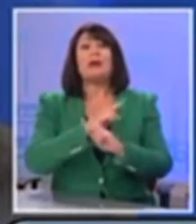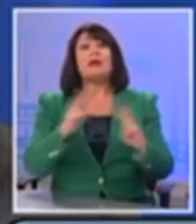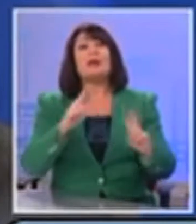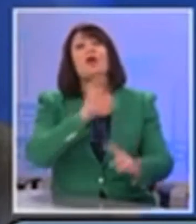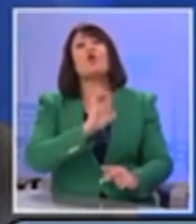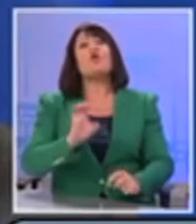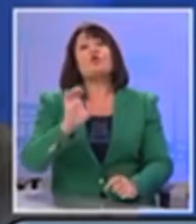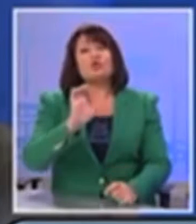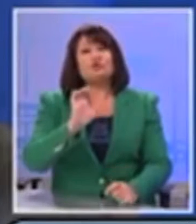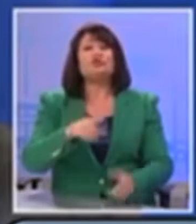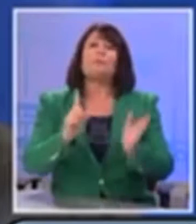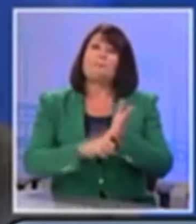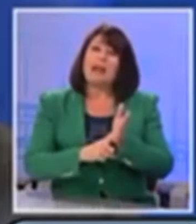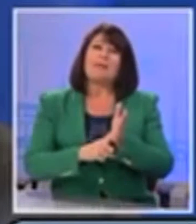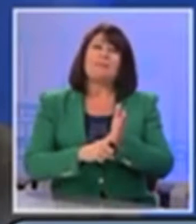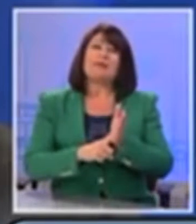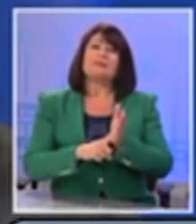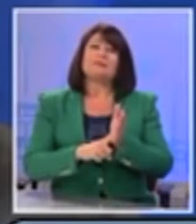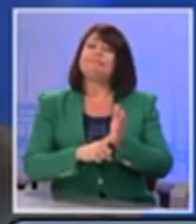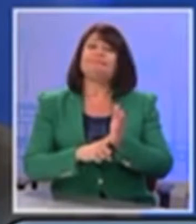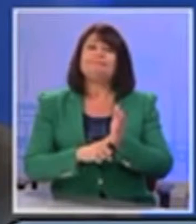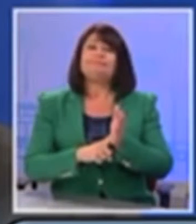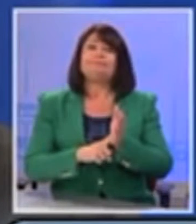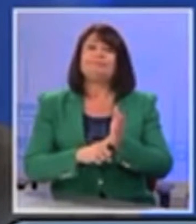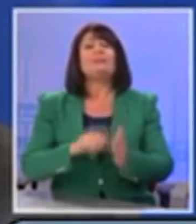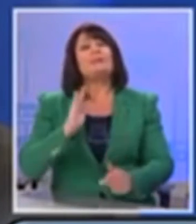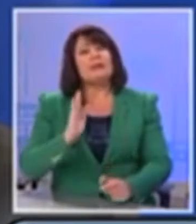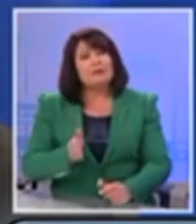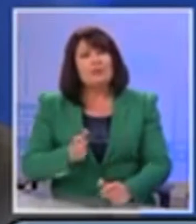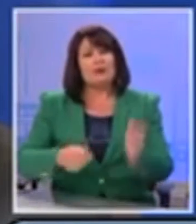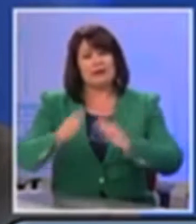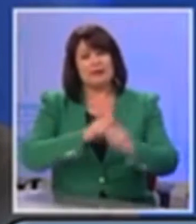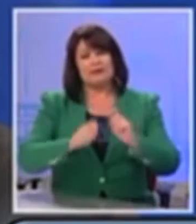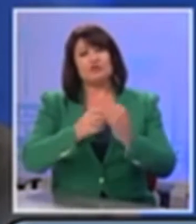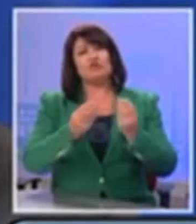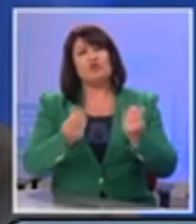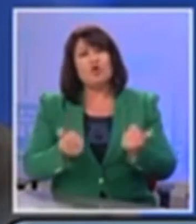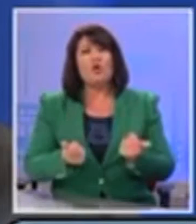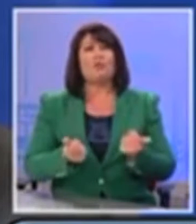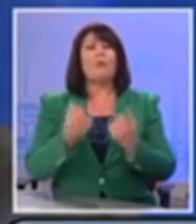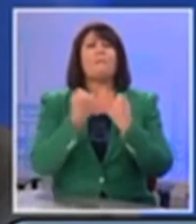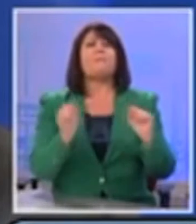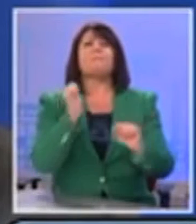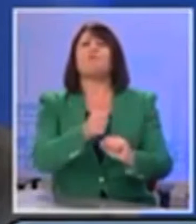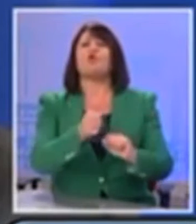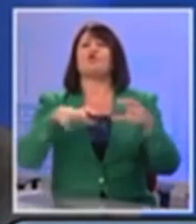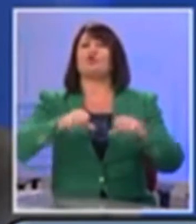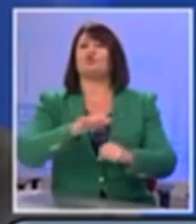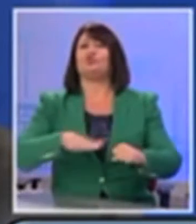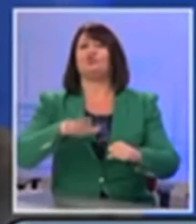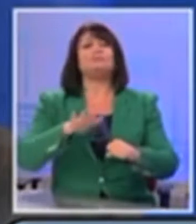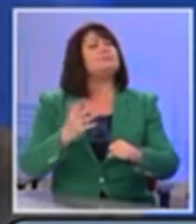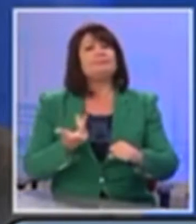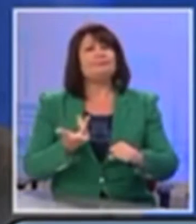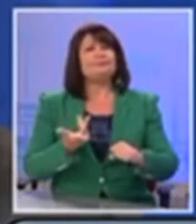de manière strictement autonome et souveraine les politiques économiques et les politiques